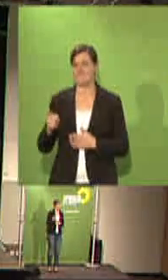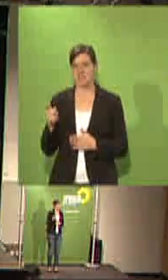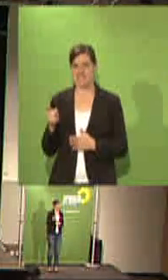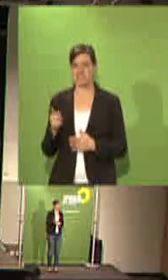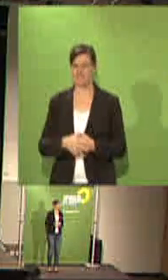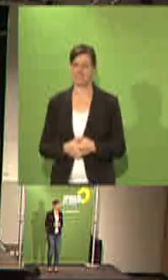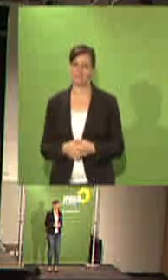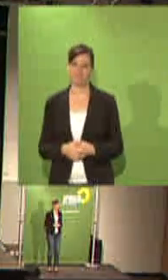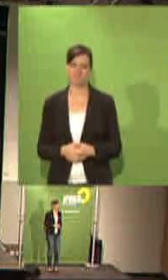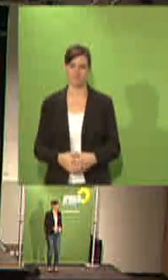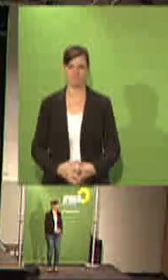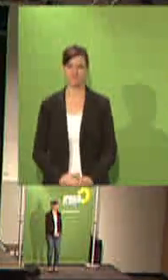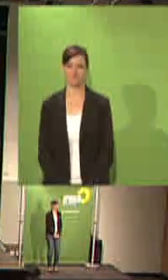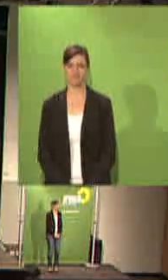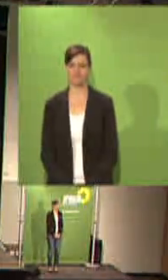Aber